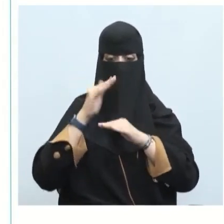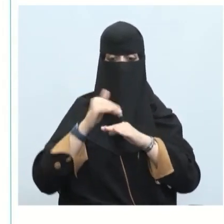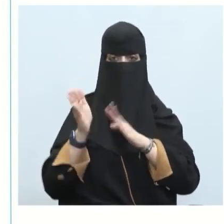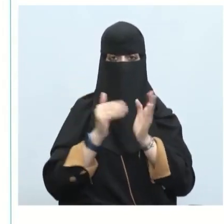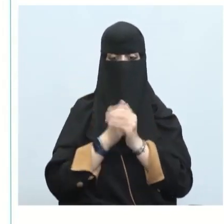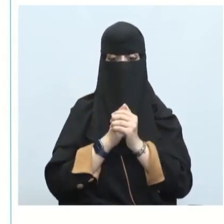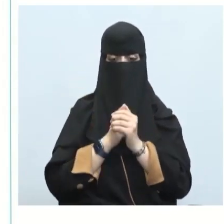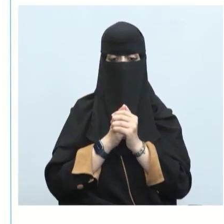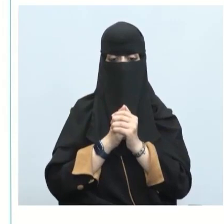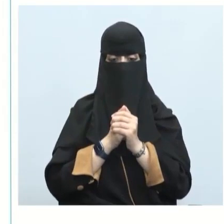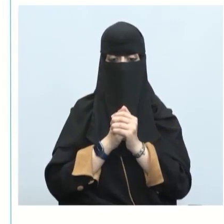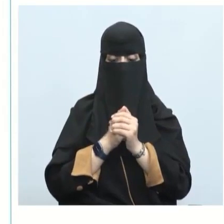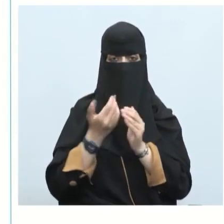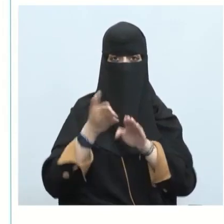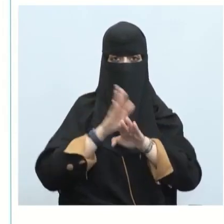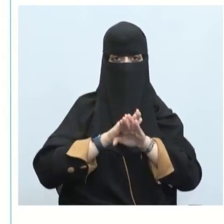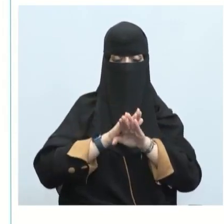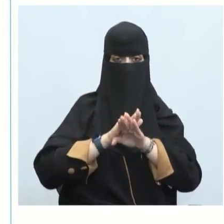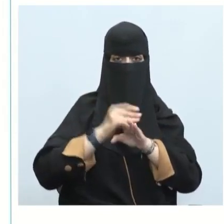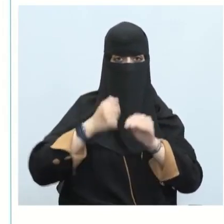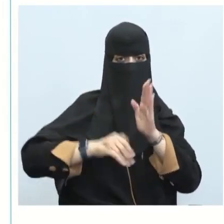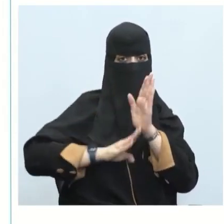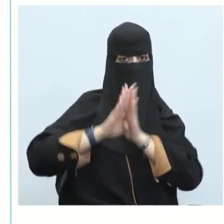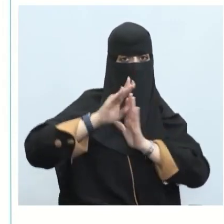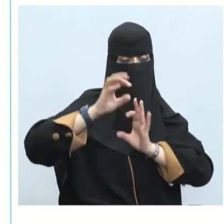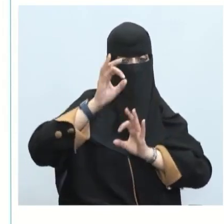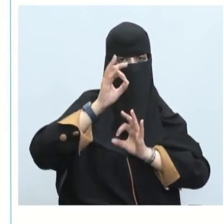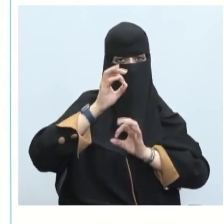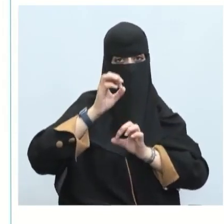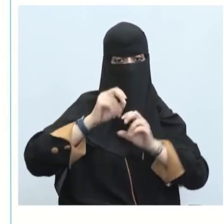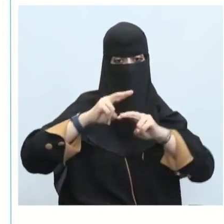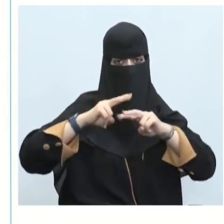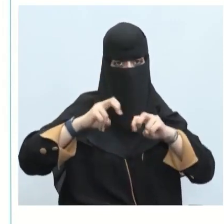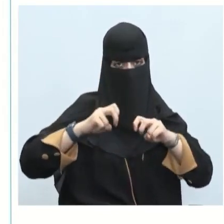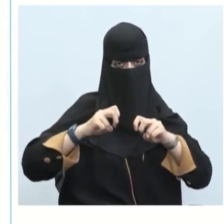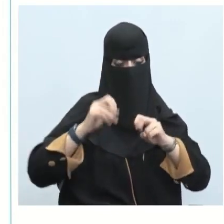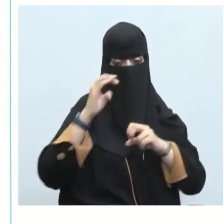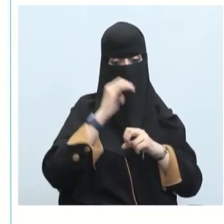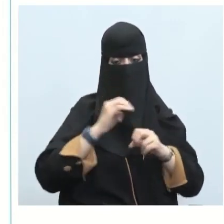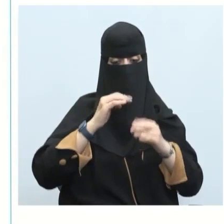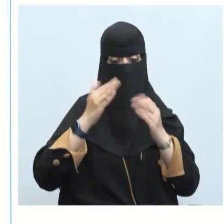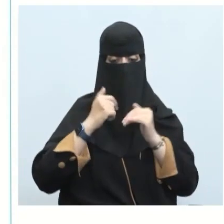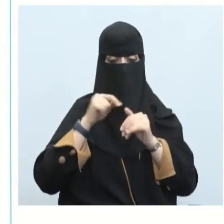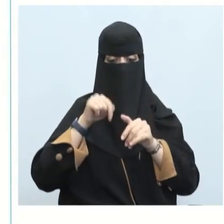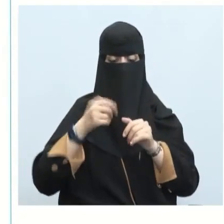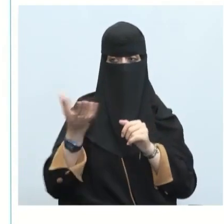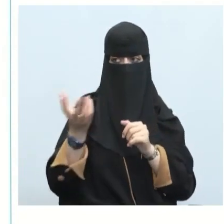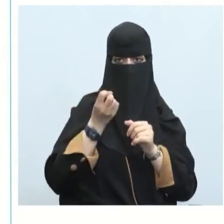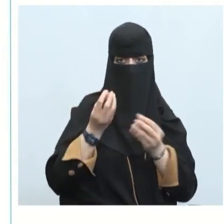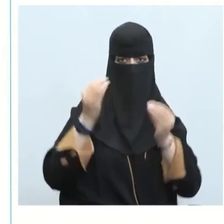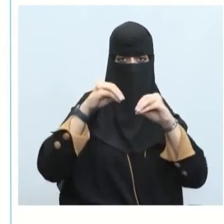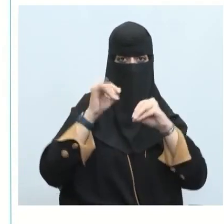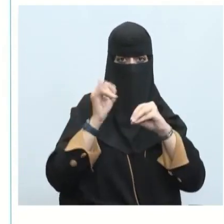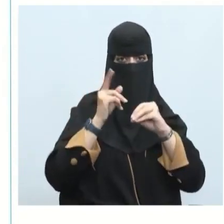الترويج لموقع الكتروني على تحسين محركات البحث لجذب